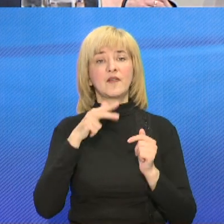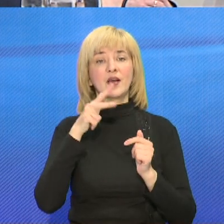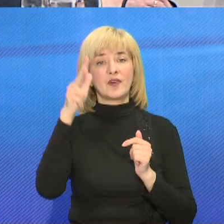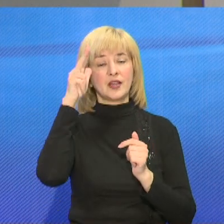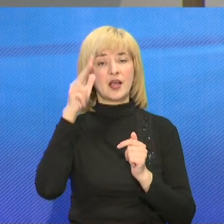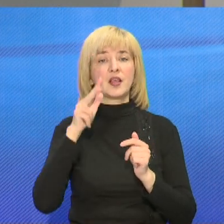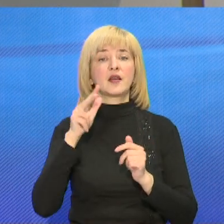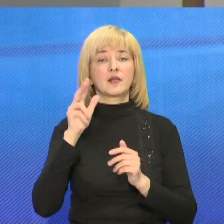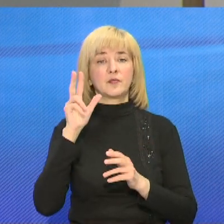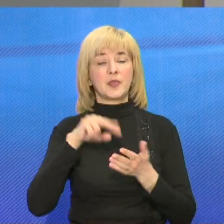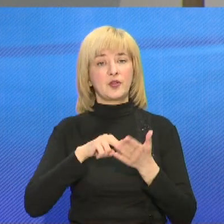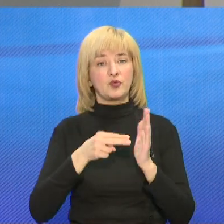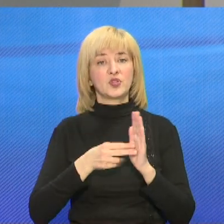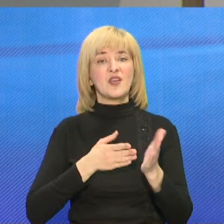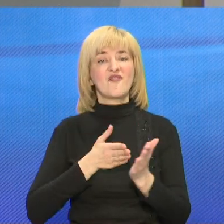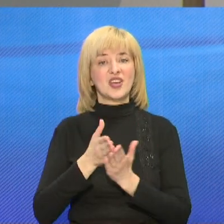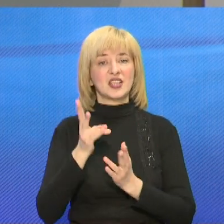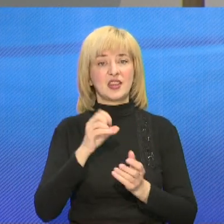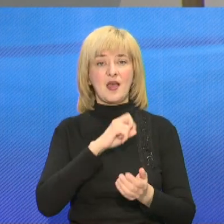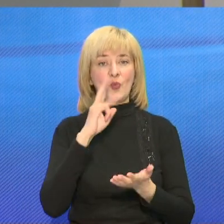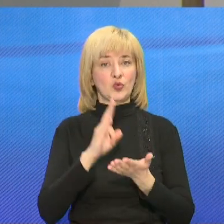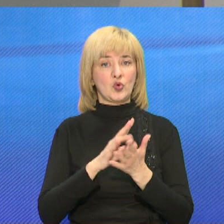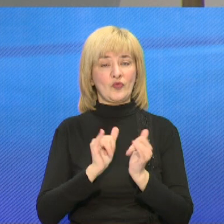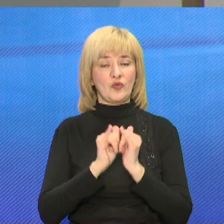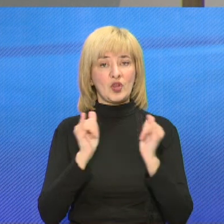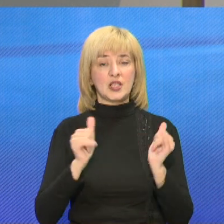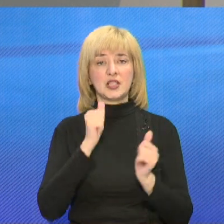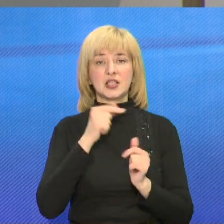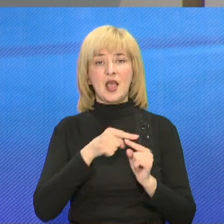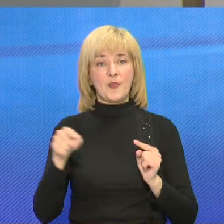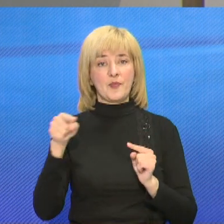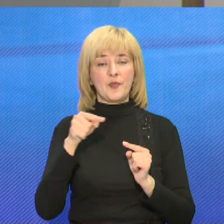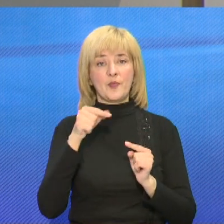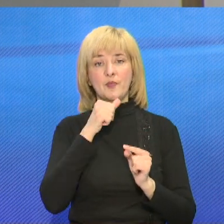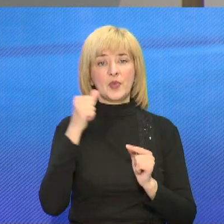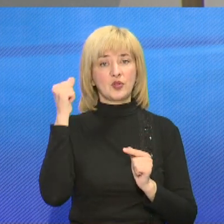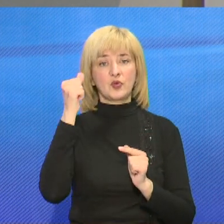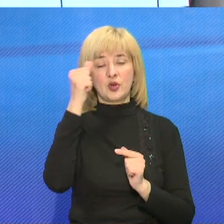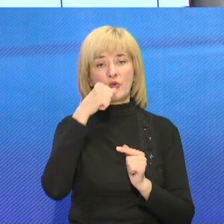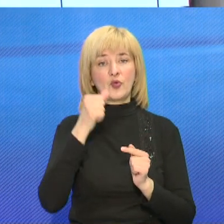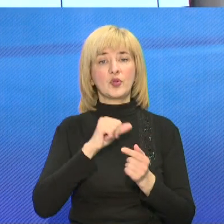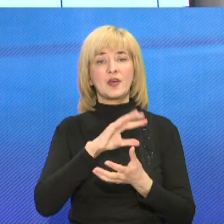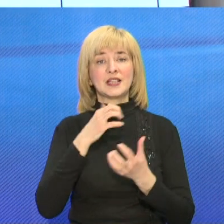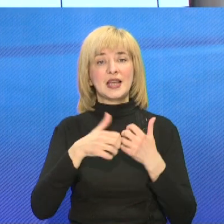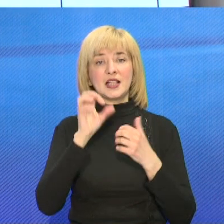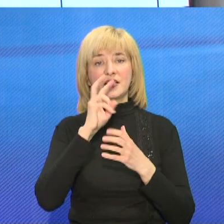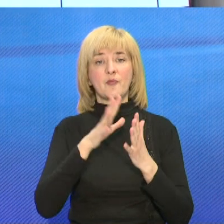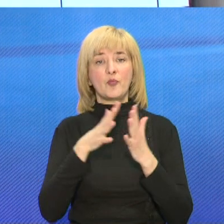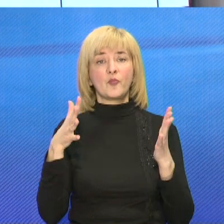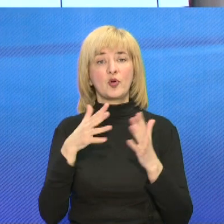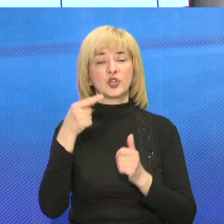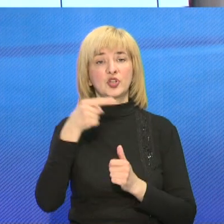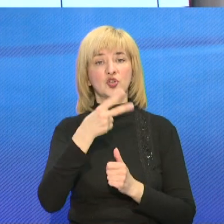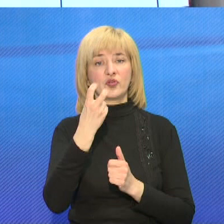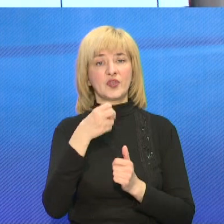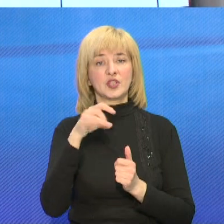на ўстойлівы рост. За мінулы год налічаная сярэднемесячная заработная плата па вобласці склала больш за 1200 рублёў. Гэта рост